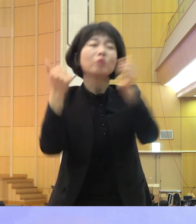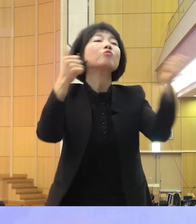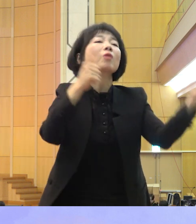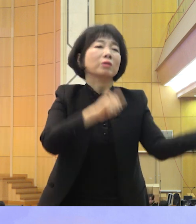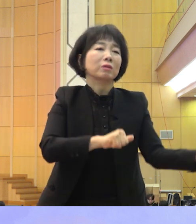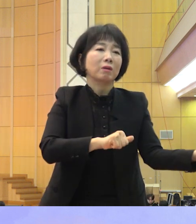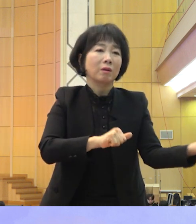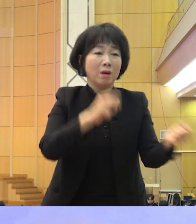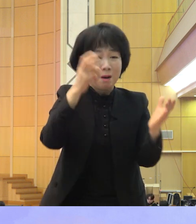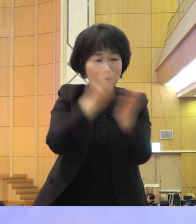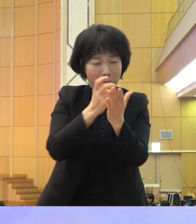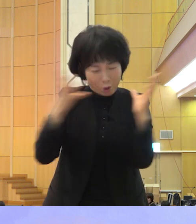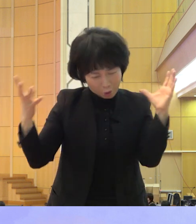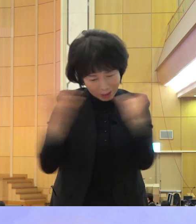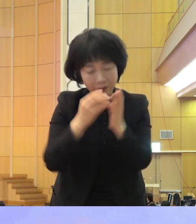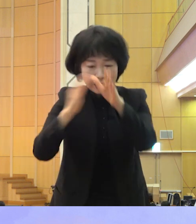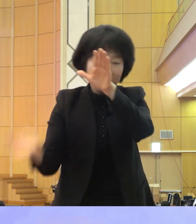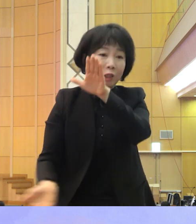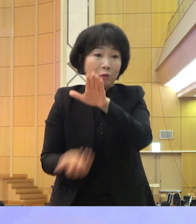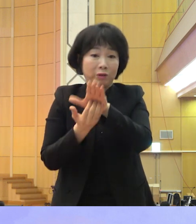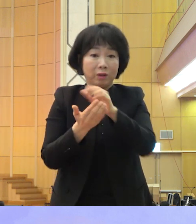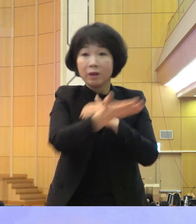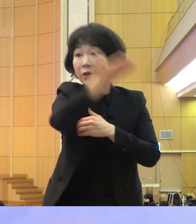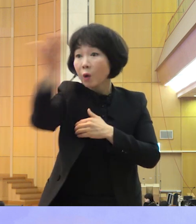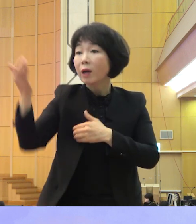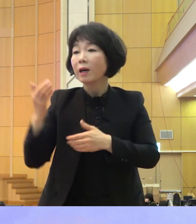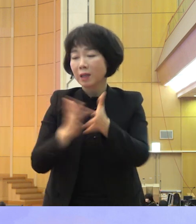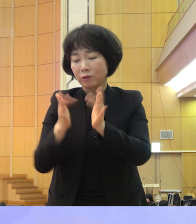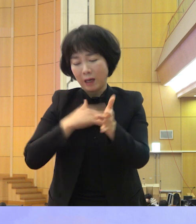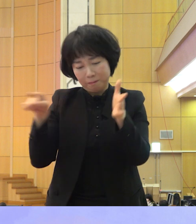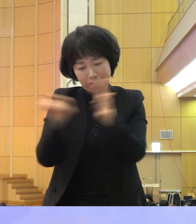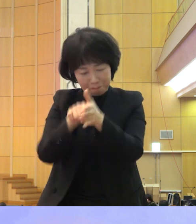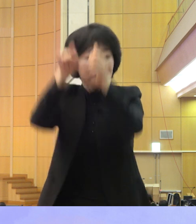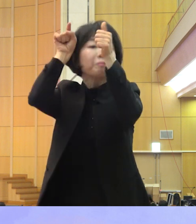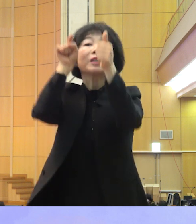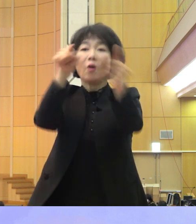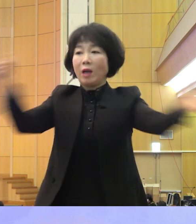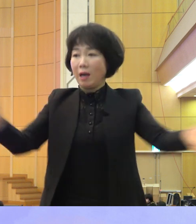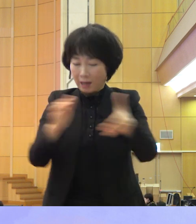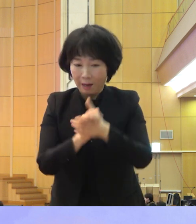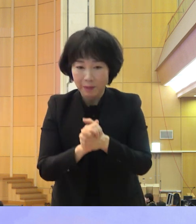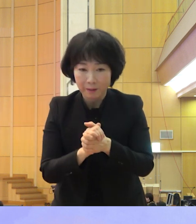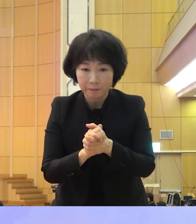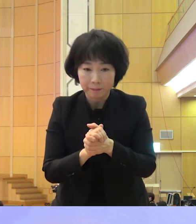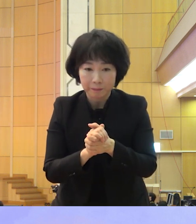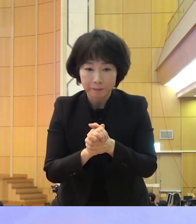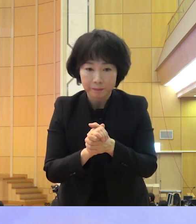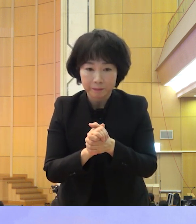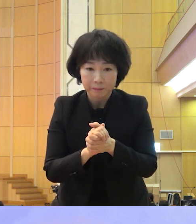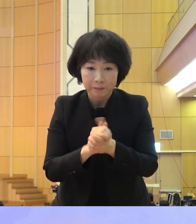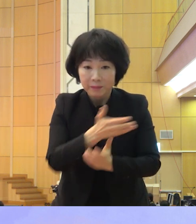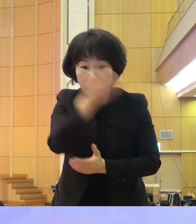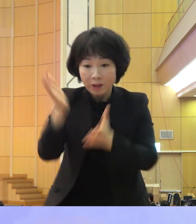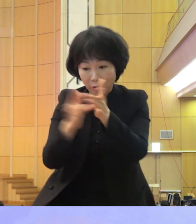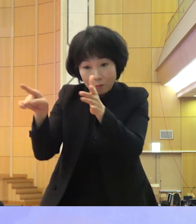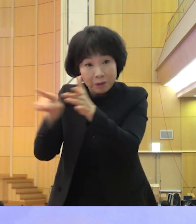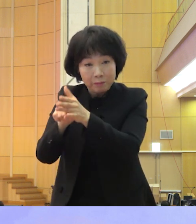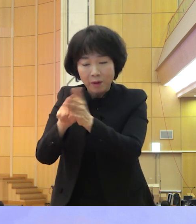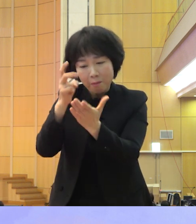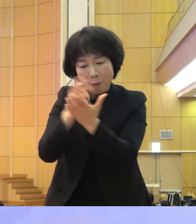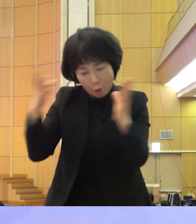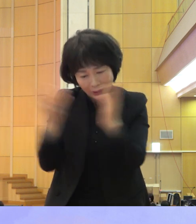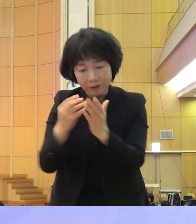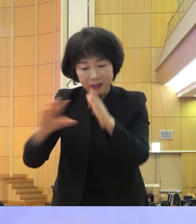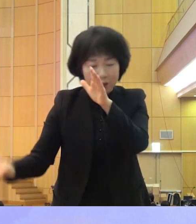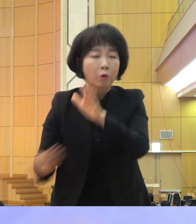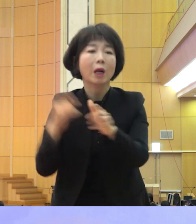율법을 다 이루시고 이제 너희는 나를 믿기만 하라. 그러면 우리가 율법을 다 이룬 것이 되고 예수